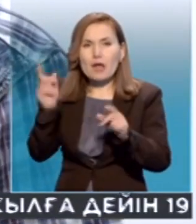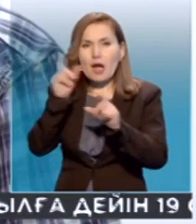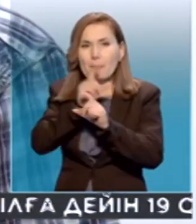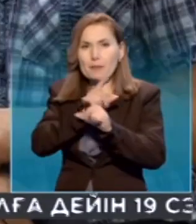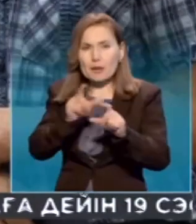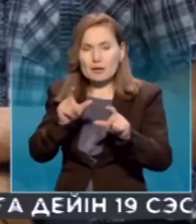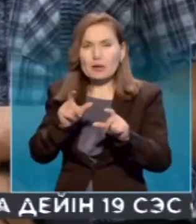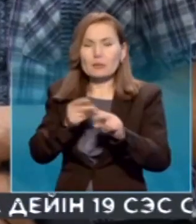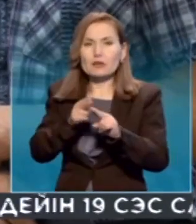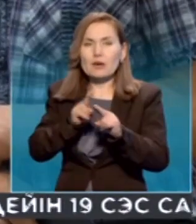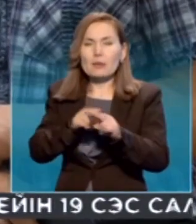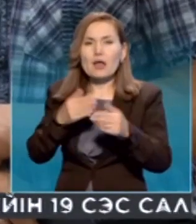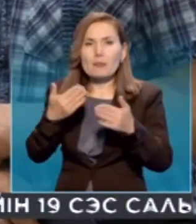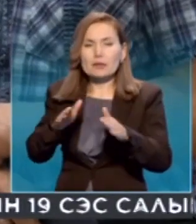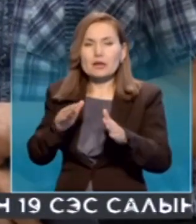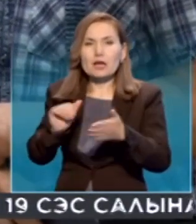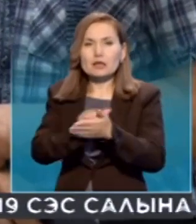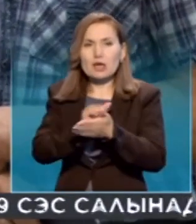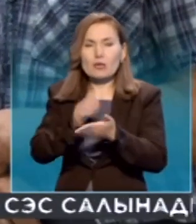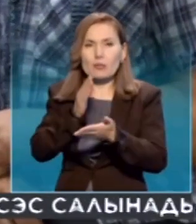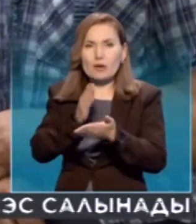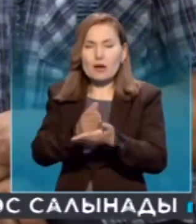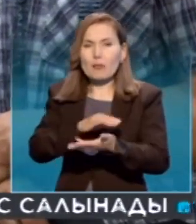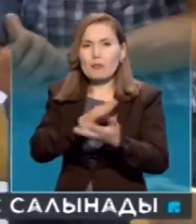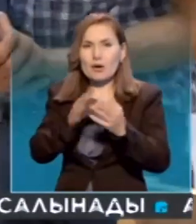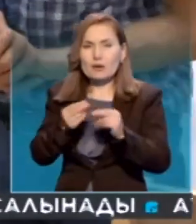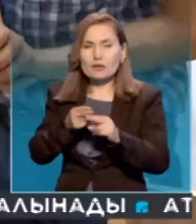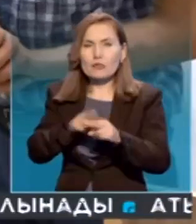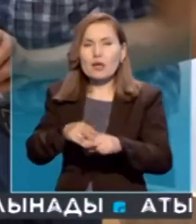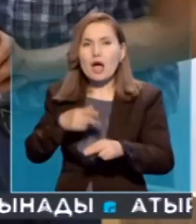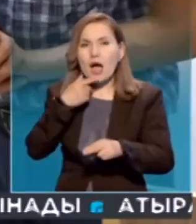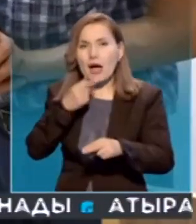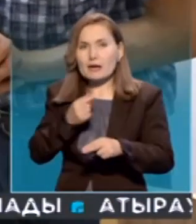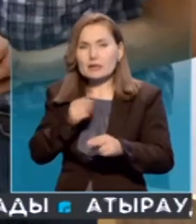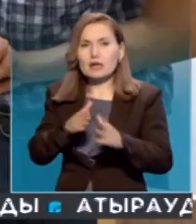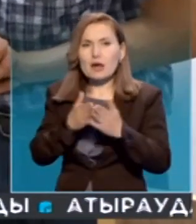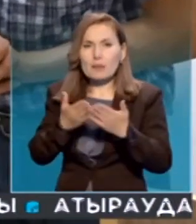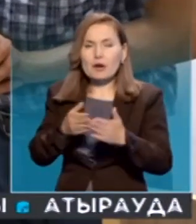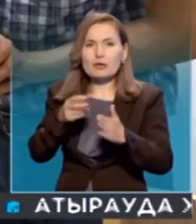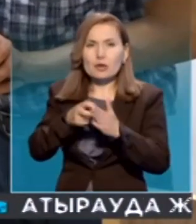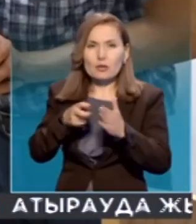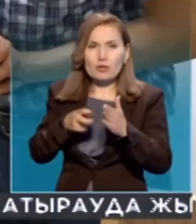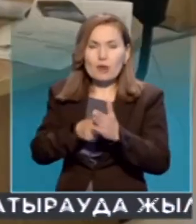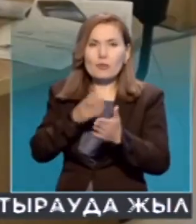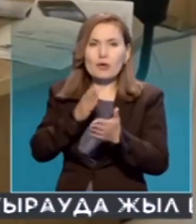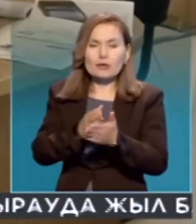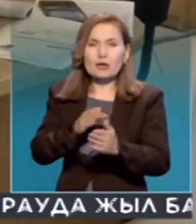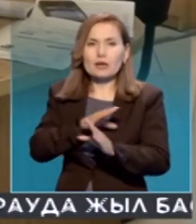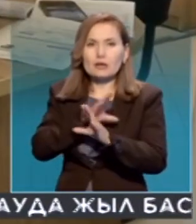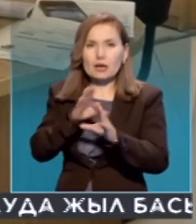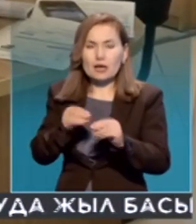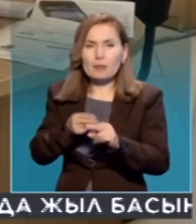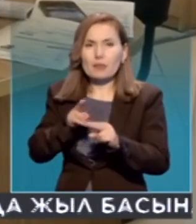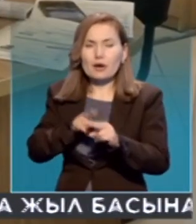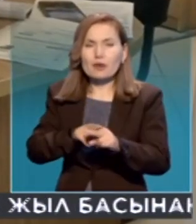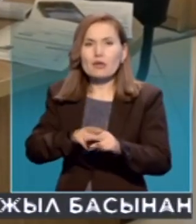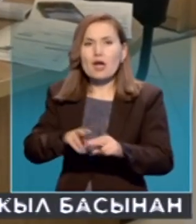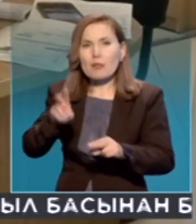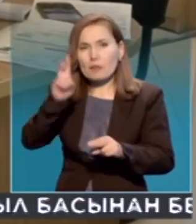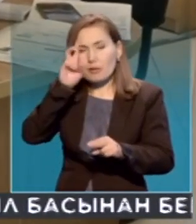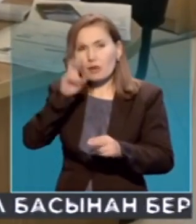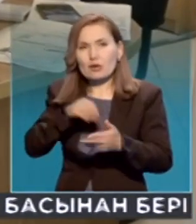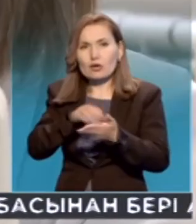туралы аттестаты, қызыл паспорт алғанын туралы түбіртек, әскери билеті және неке қию куәлігі бар. Мұны еш мемлекеттік орган есепке